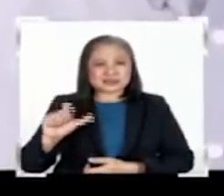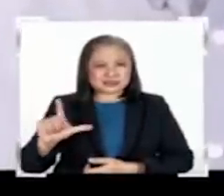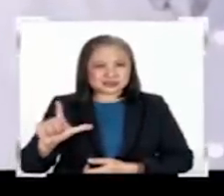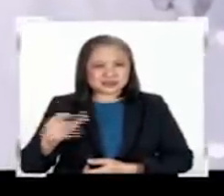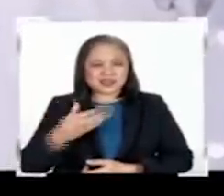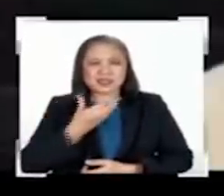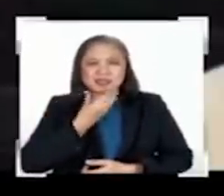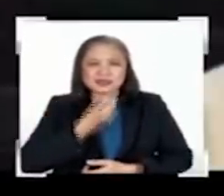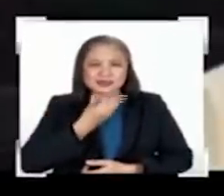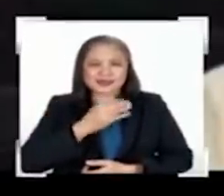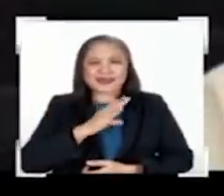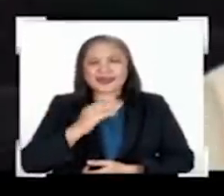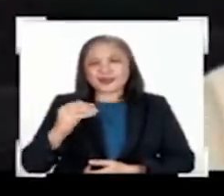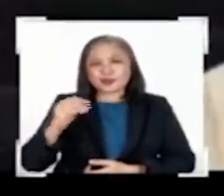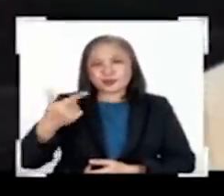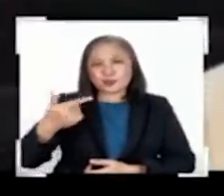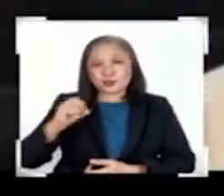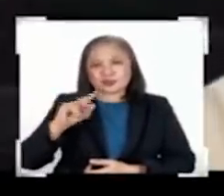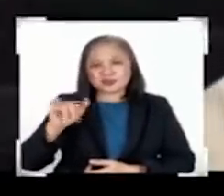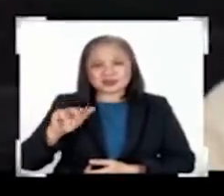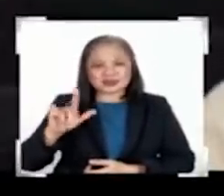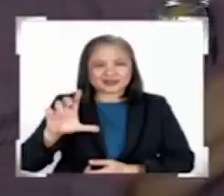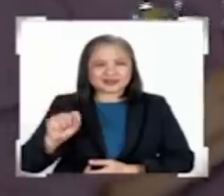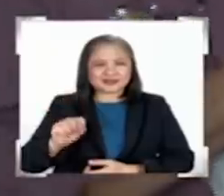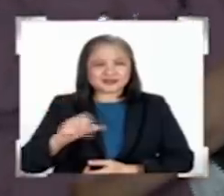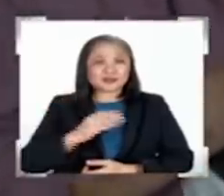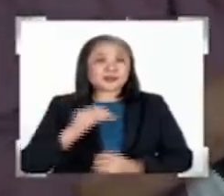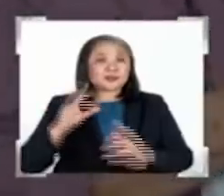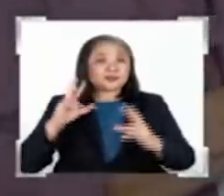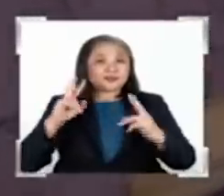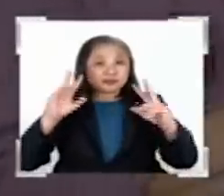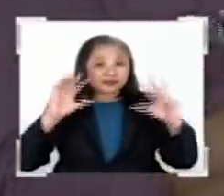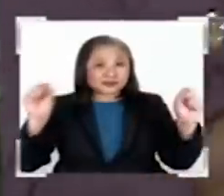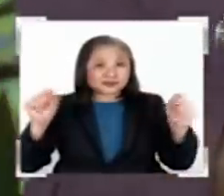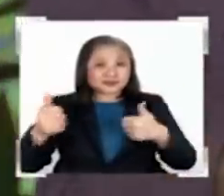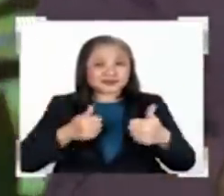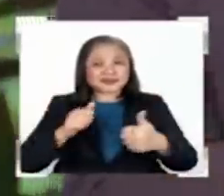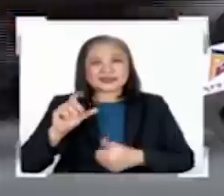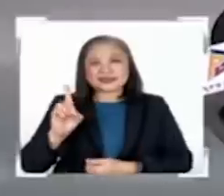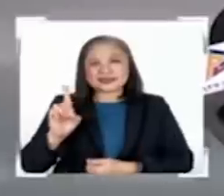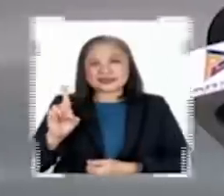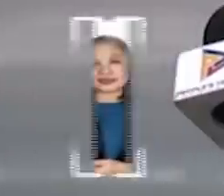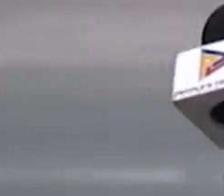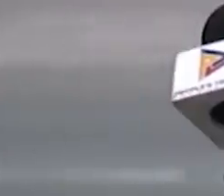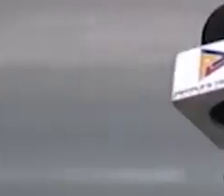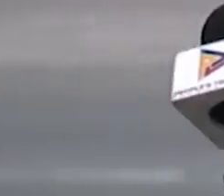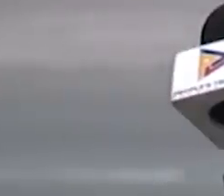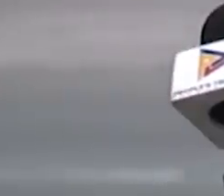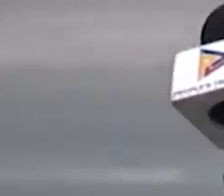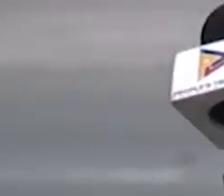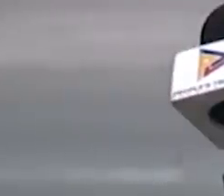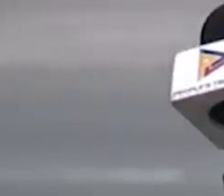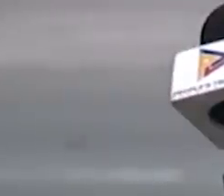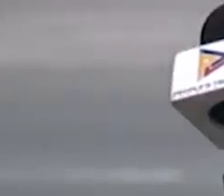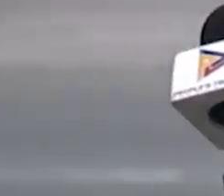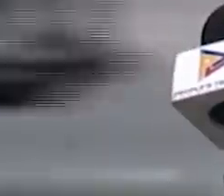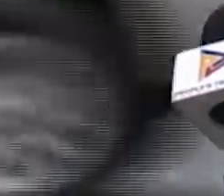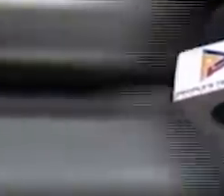Gonzalez, maging ang Vice Presidential candidates na sina Rizalito David, Walden Bello at Manny